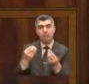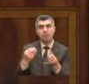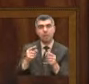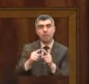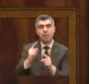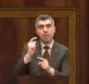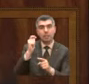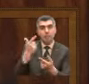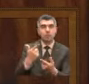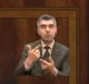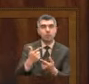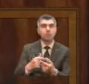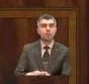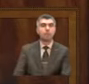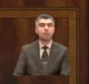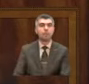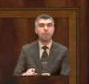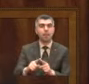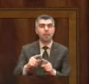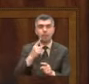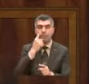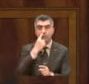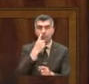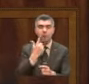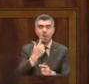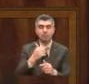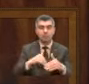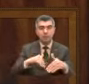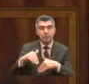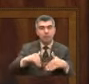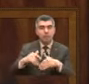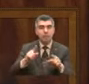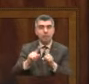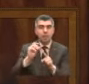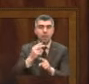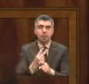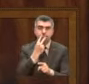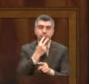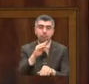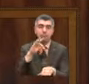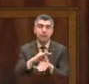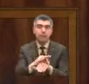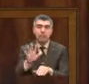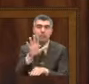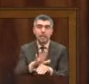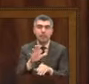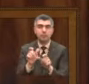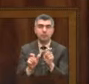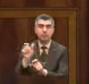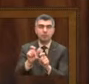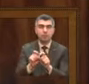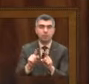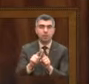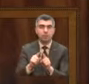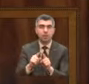الشمال على سبيل المثال في الطريق ديال ما بين تطوان ديال ودلاو، اللي هي في الحقيقة حتى هما خصكم تعطيوه واحد الاهتمام لأنه يعني مركز اصطيافي كبير